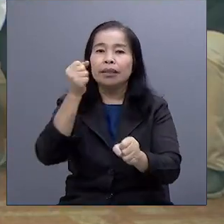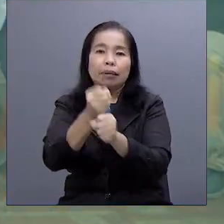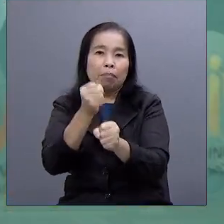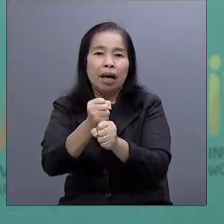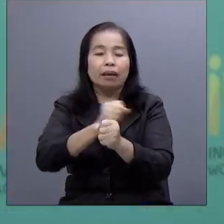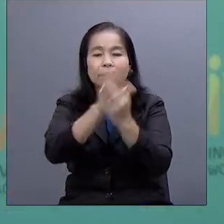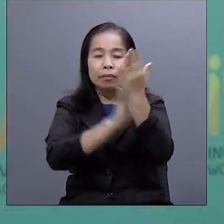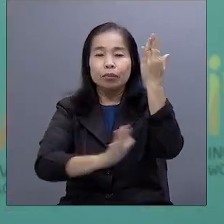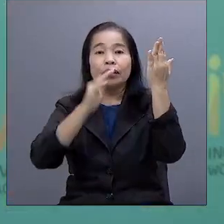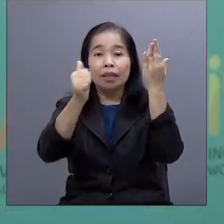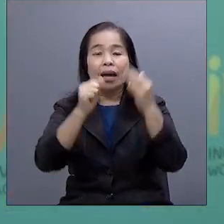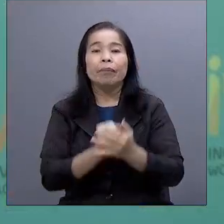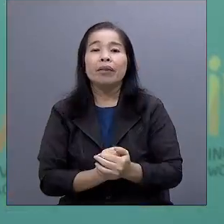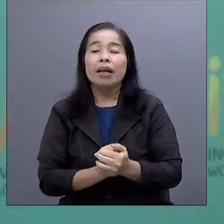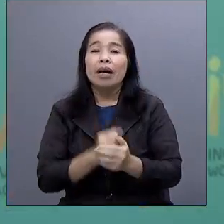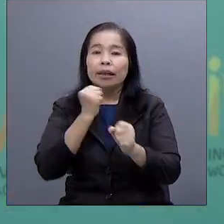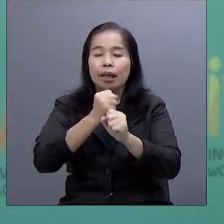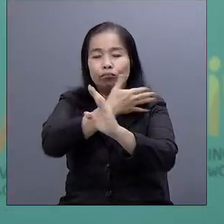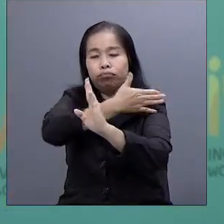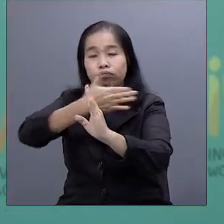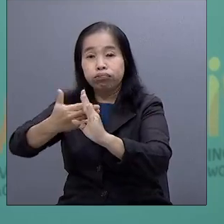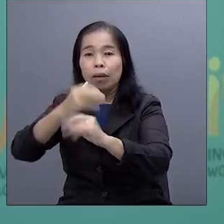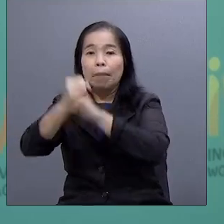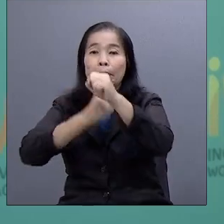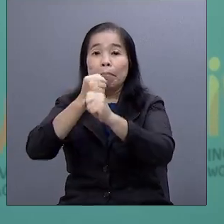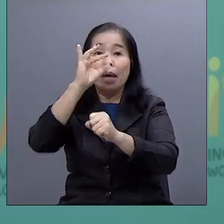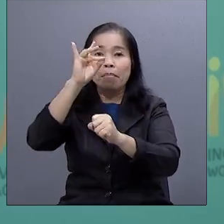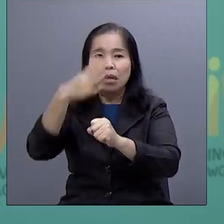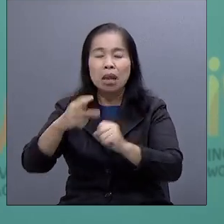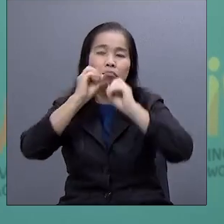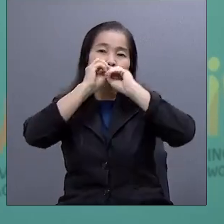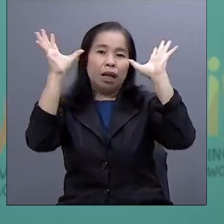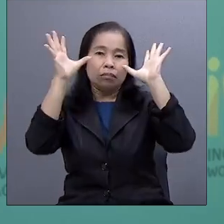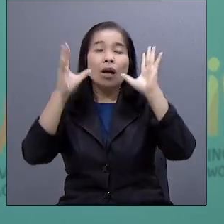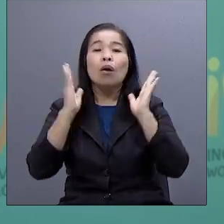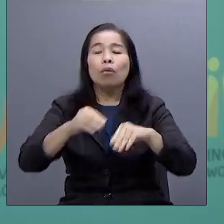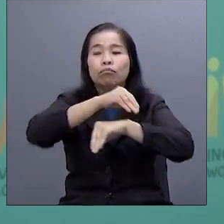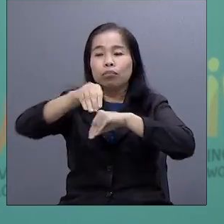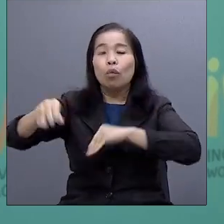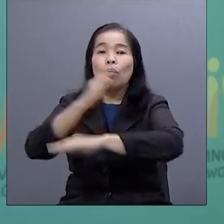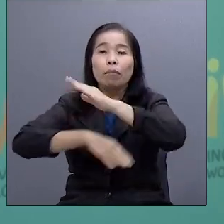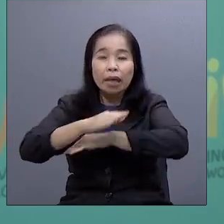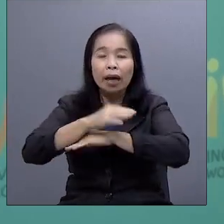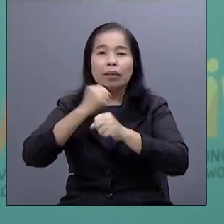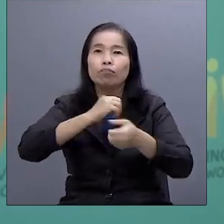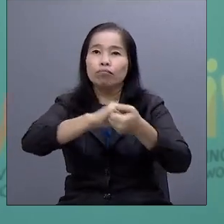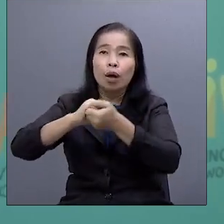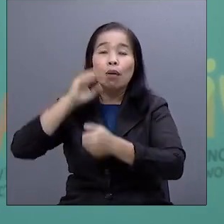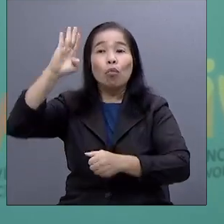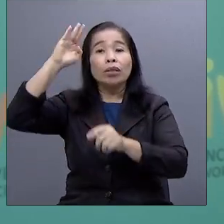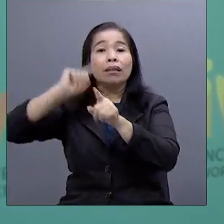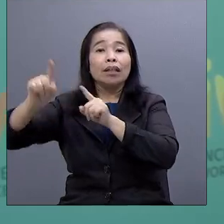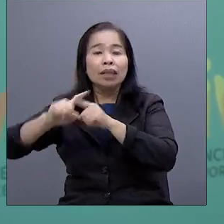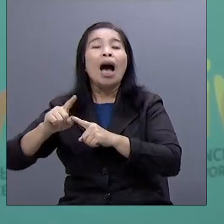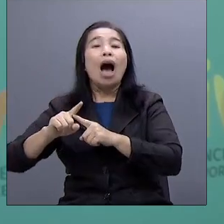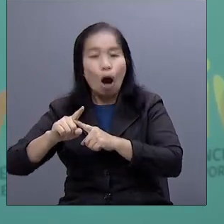เทศส่ที่ทำมาใน 5-9 ปีเห็ผลค่ะ แล้ภคีคววิการก็ขับเครื่อนบริษัทหลายบริษัทาวันนี้